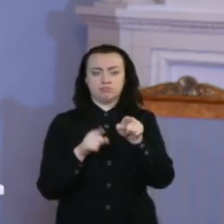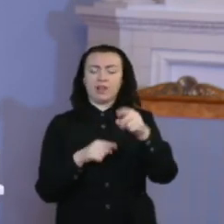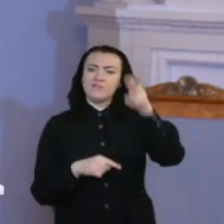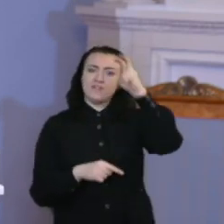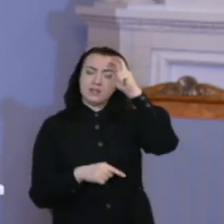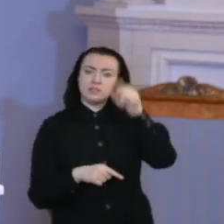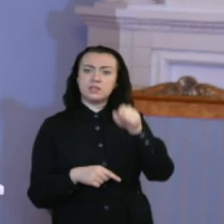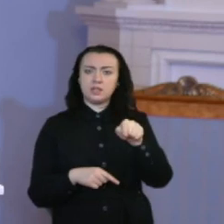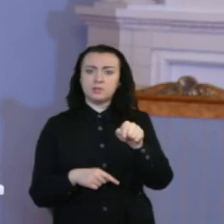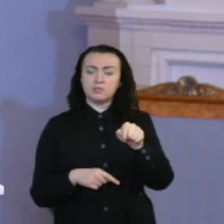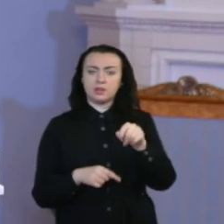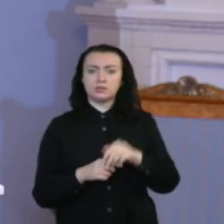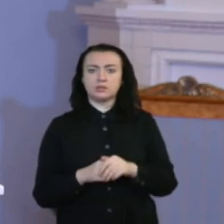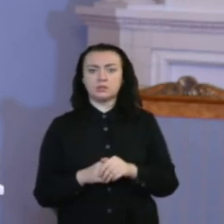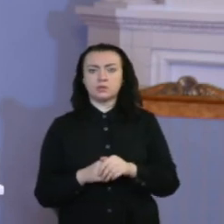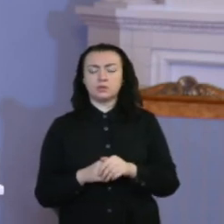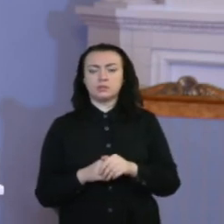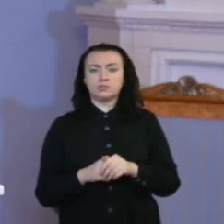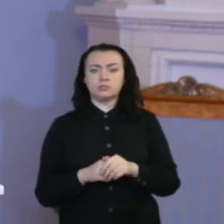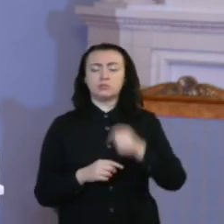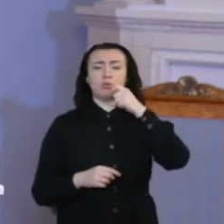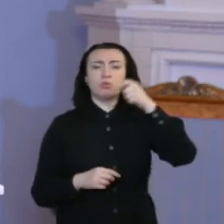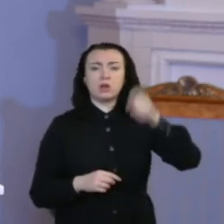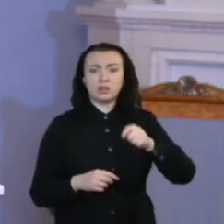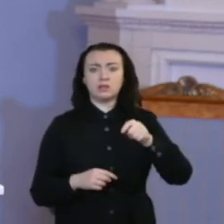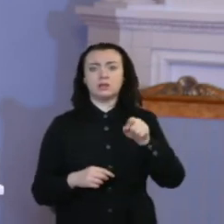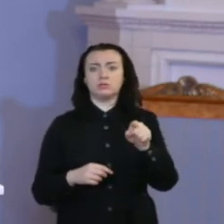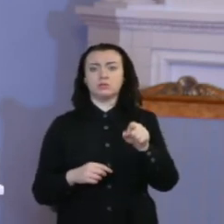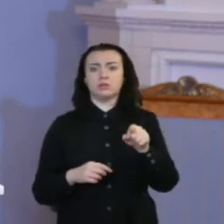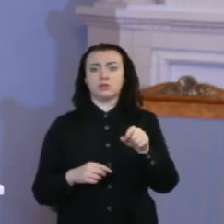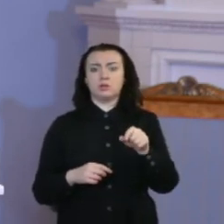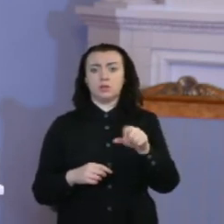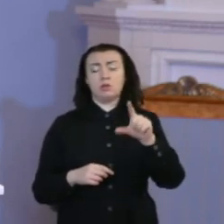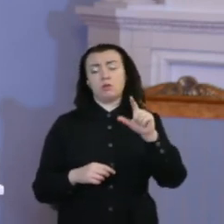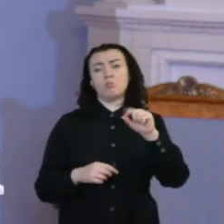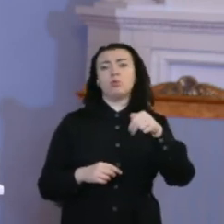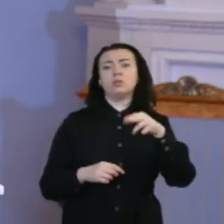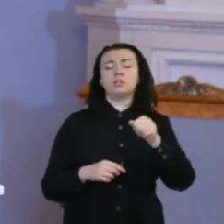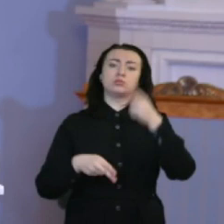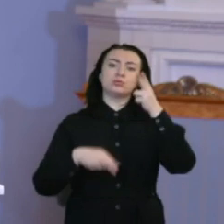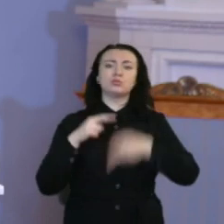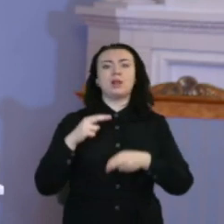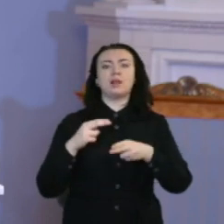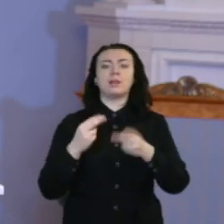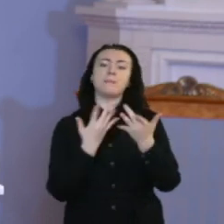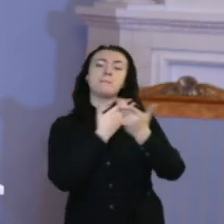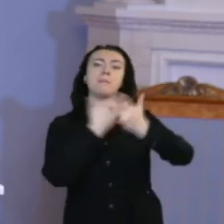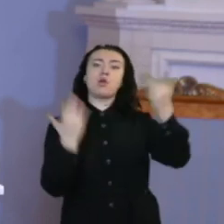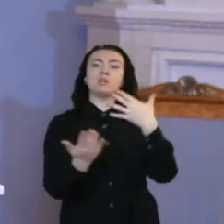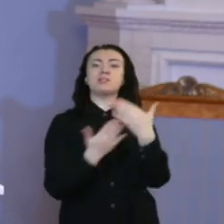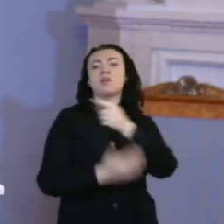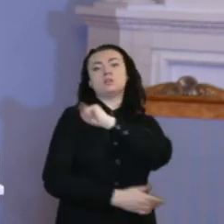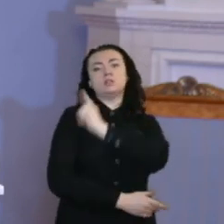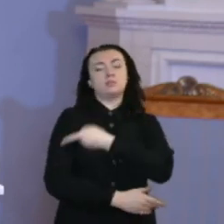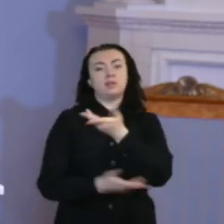valstybė, ties kuria arba per kurią šitą savo valią ponas Putinas nusprendė pabandyti